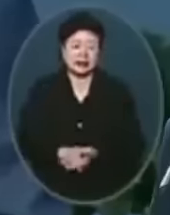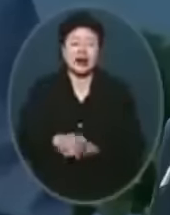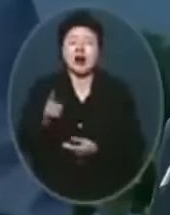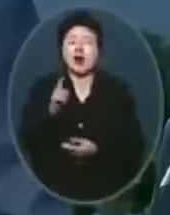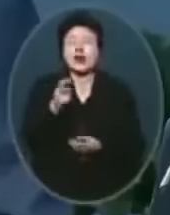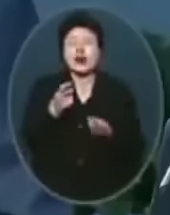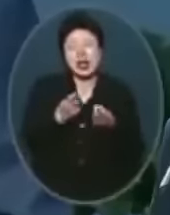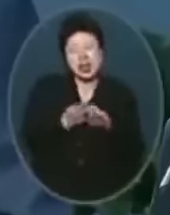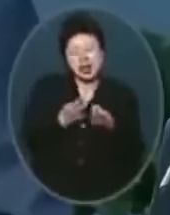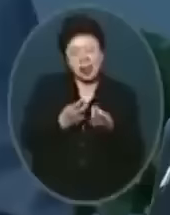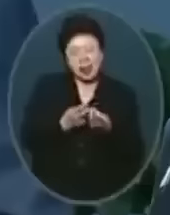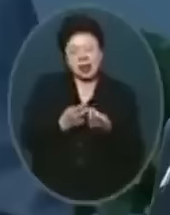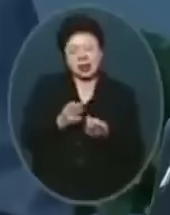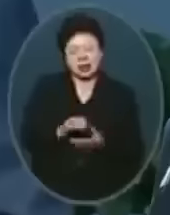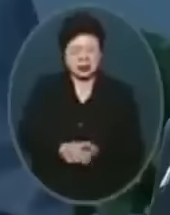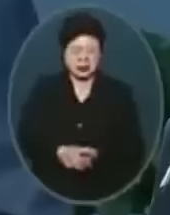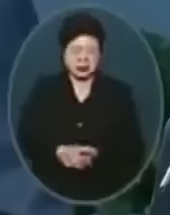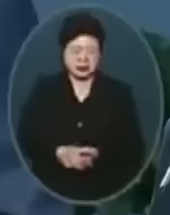어떻게